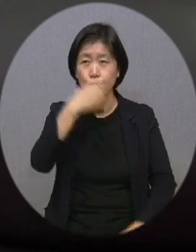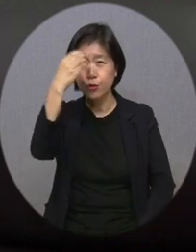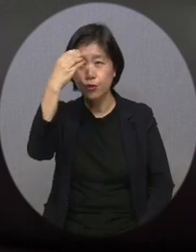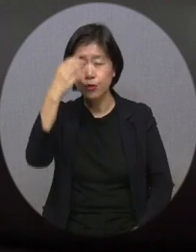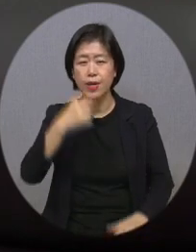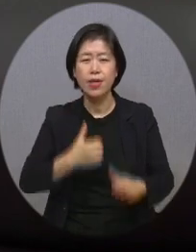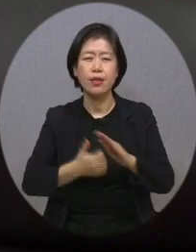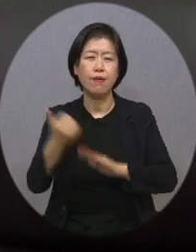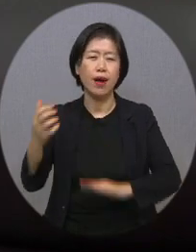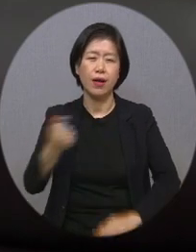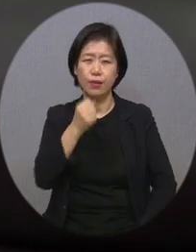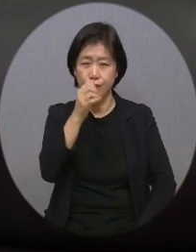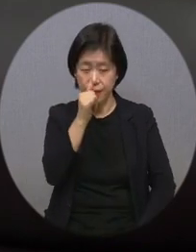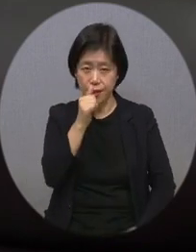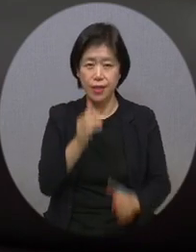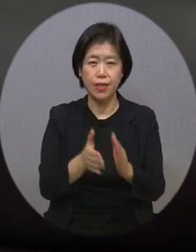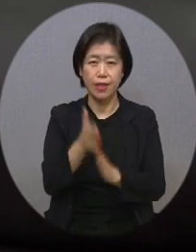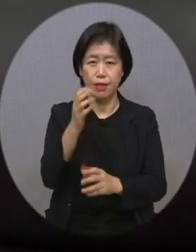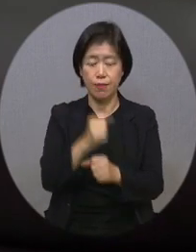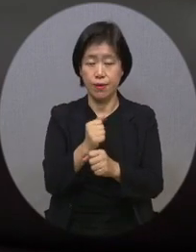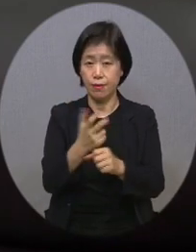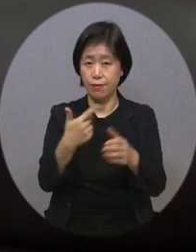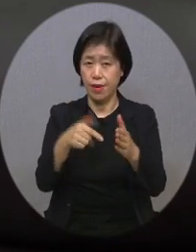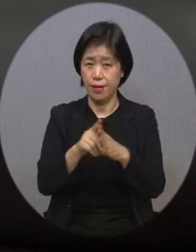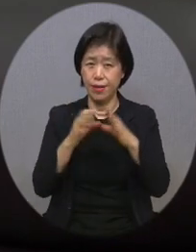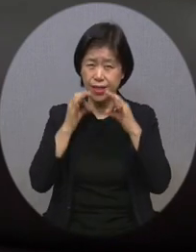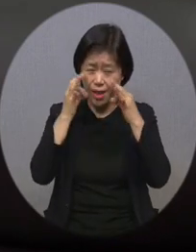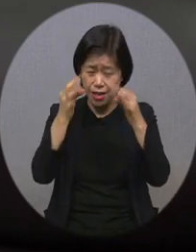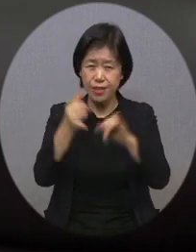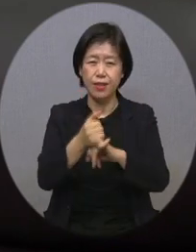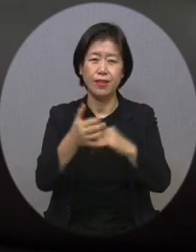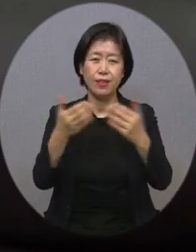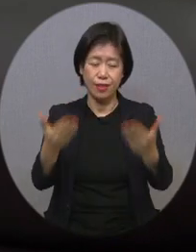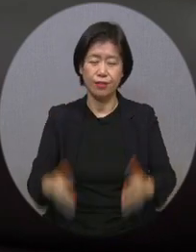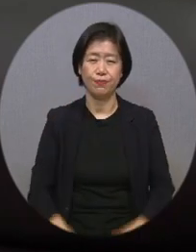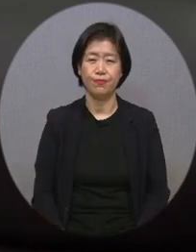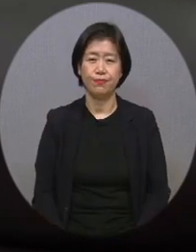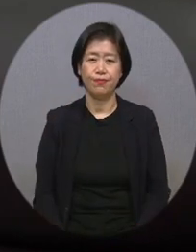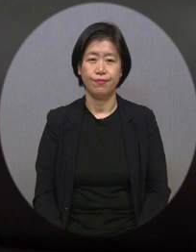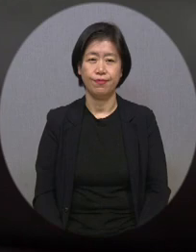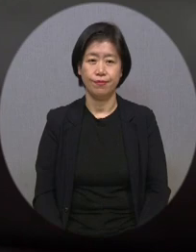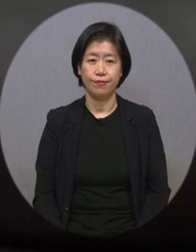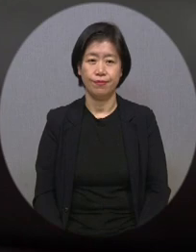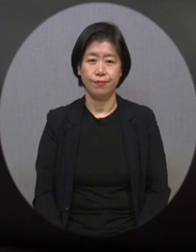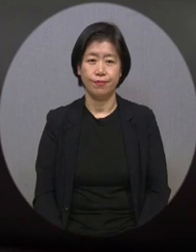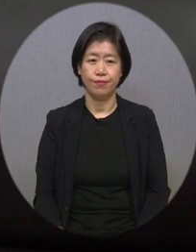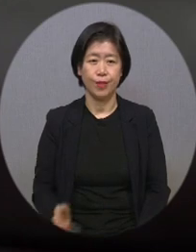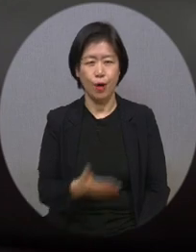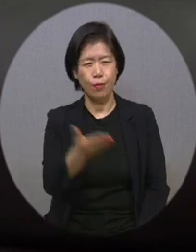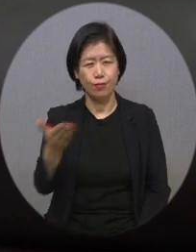수 있도록 최선을 다하겠다는 말씀 드리면서 다시 한번 이 자리를 빌어서 우리 군산